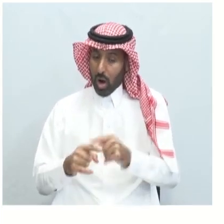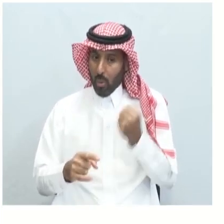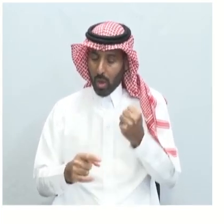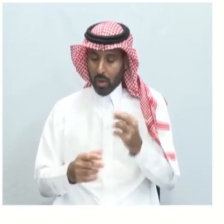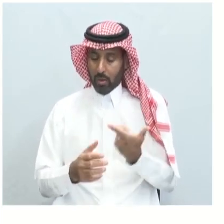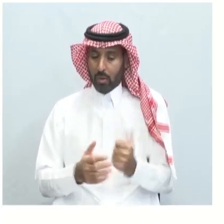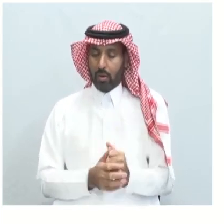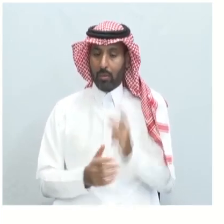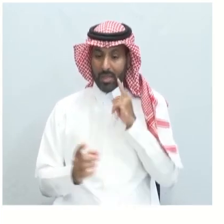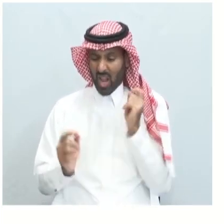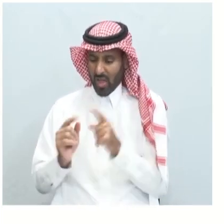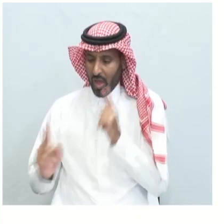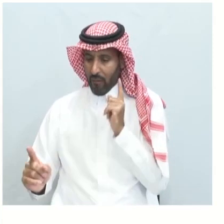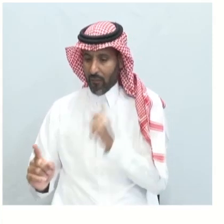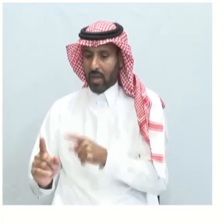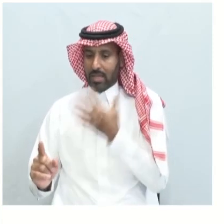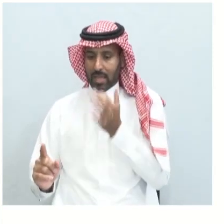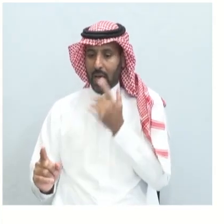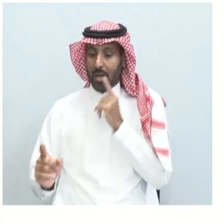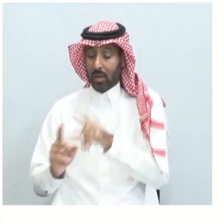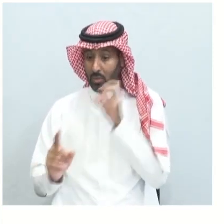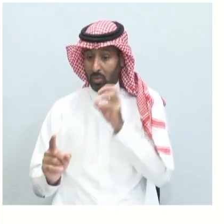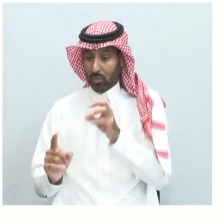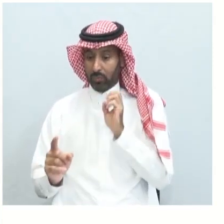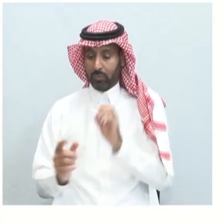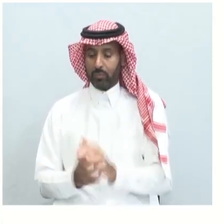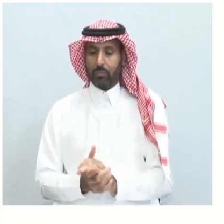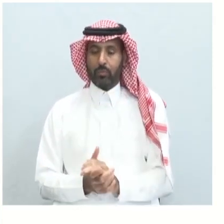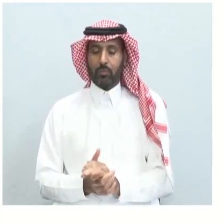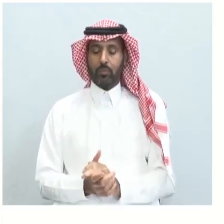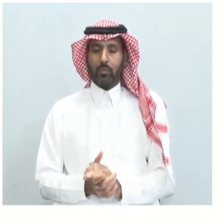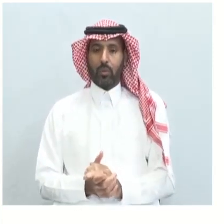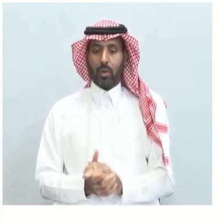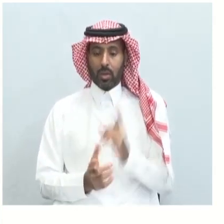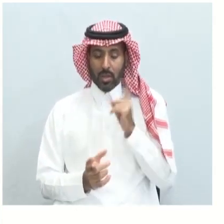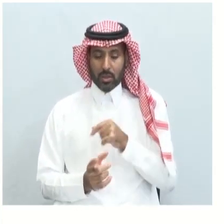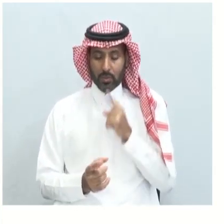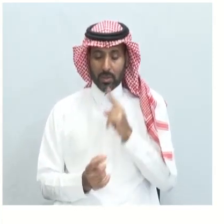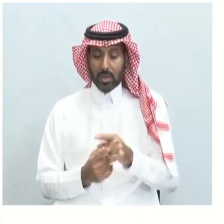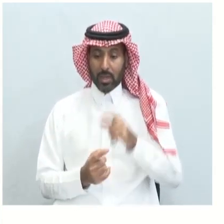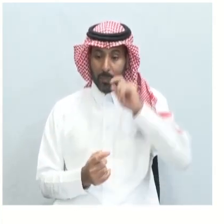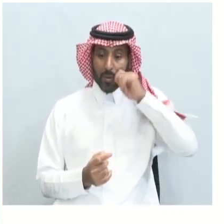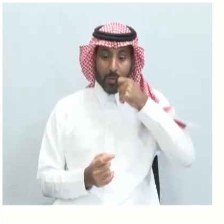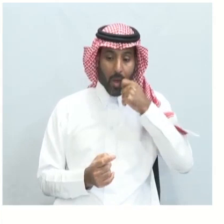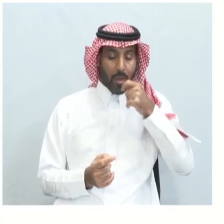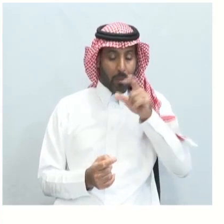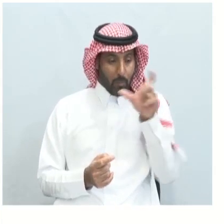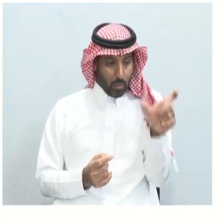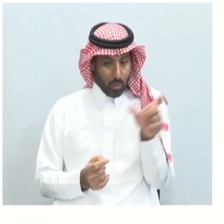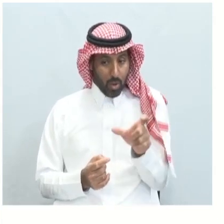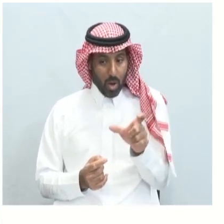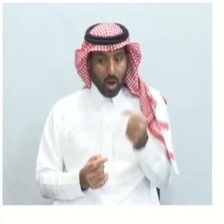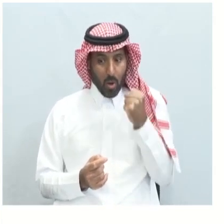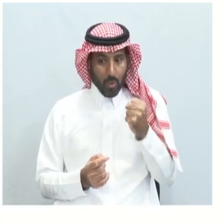يجعلها اهدافا سهله لمرتكبي الهجمات البرانيه لذلك يجب استخدام كلمات مرور قويه